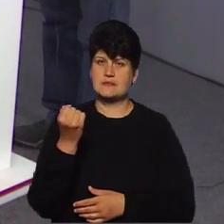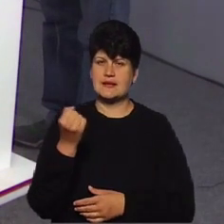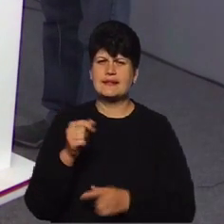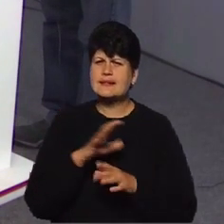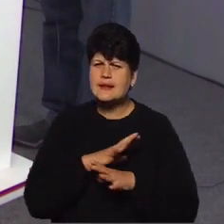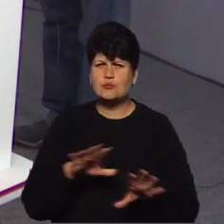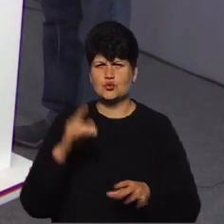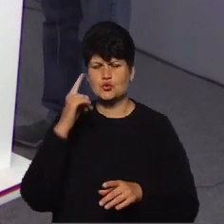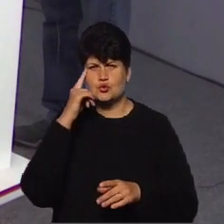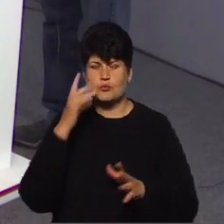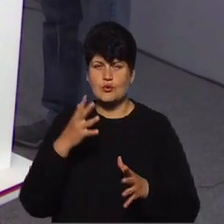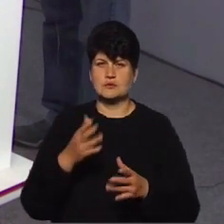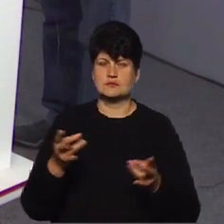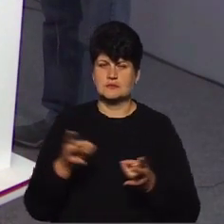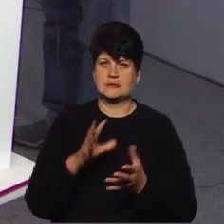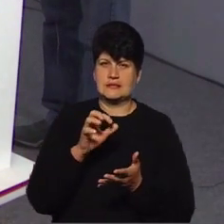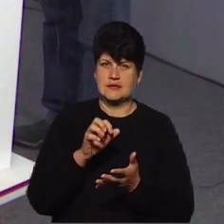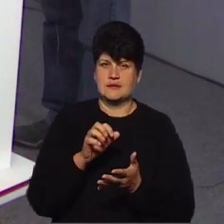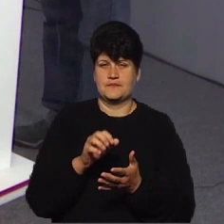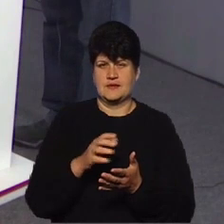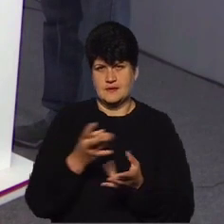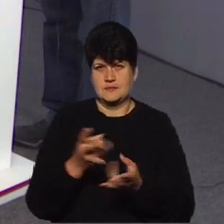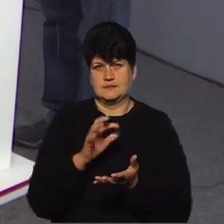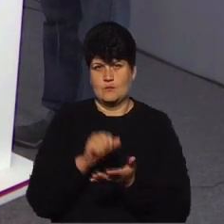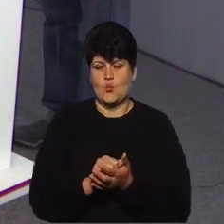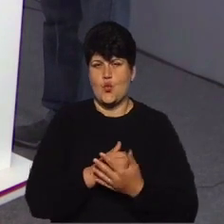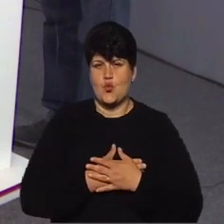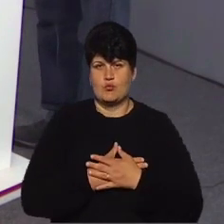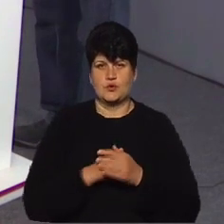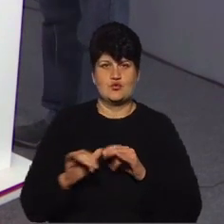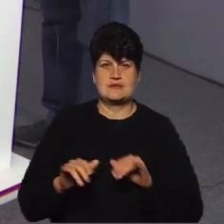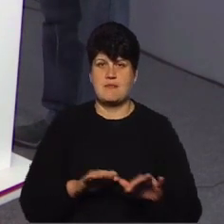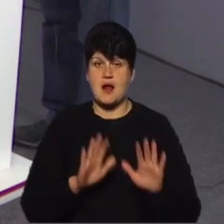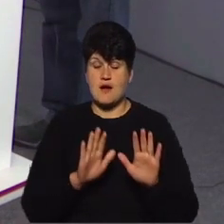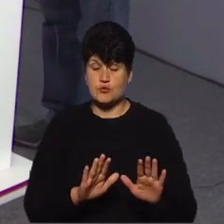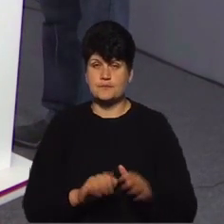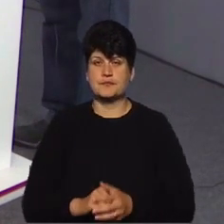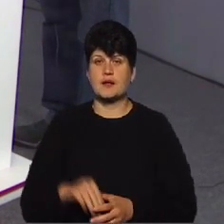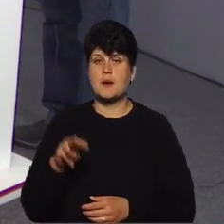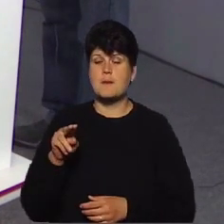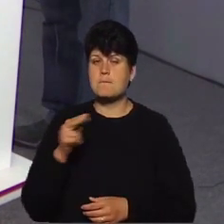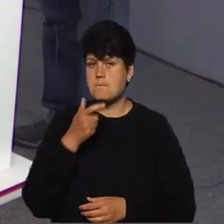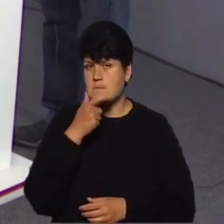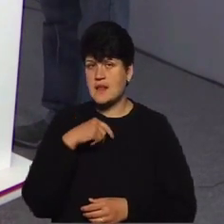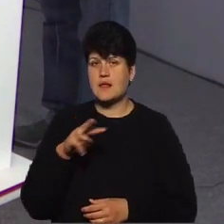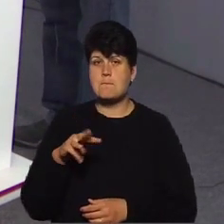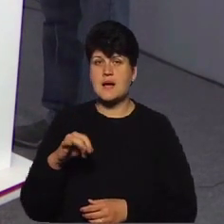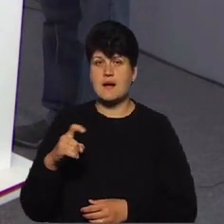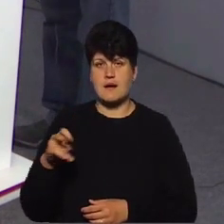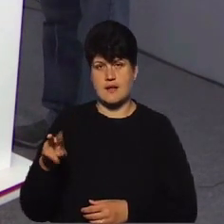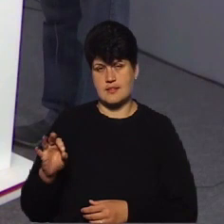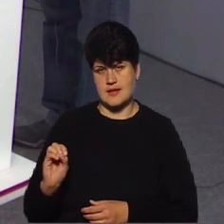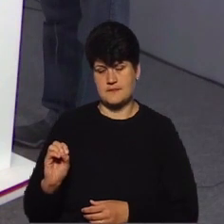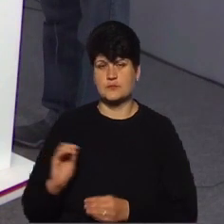Тобто займатися улюбленою справою. Пане Михайле, можливо, ви ще додасте, які такі моменти